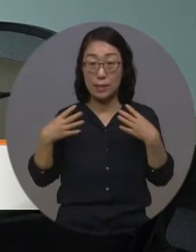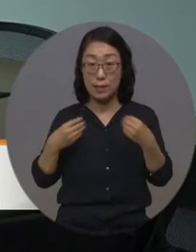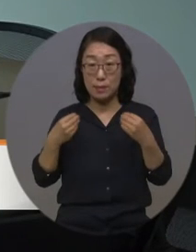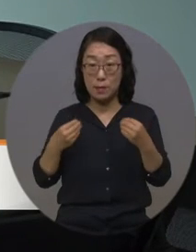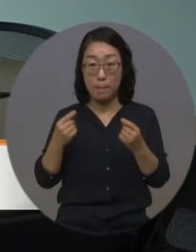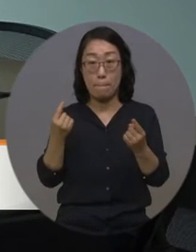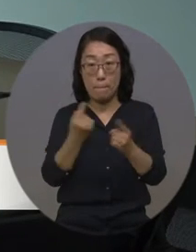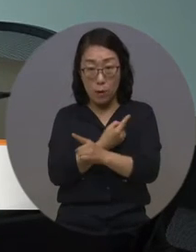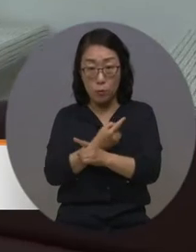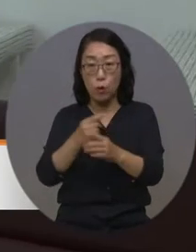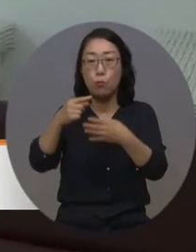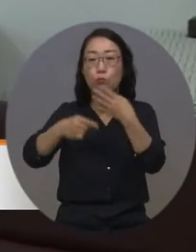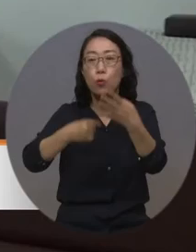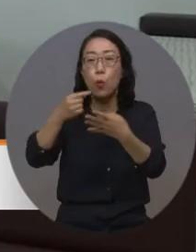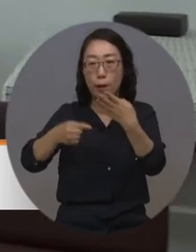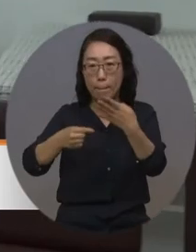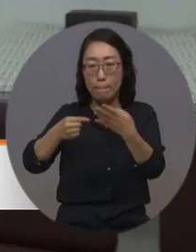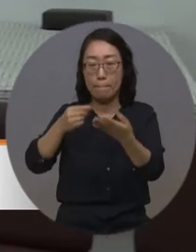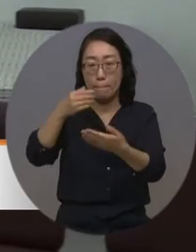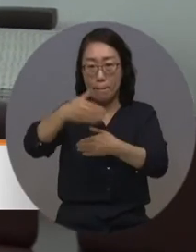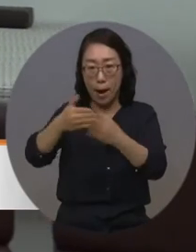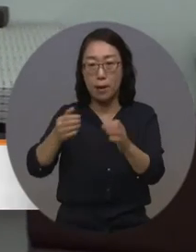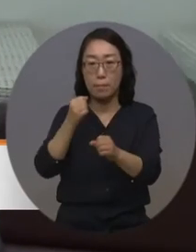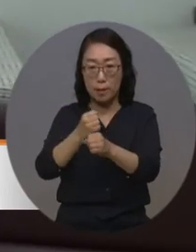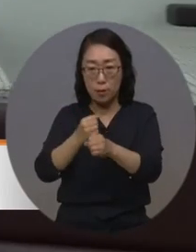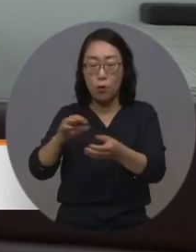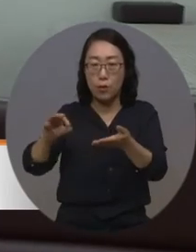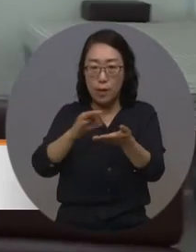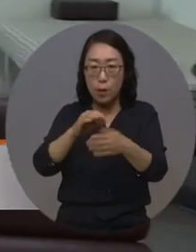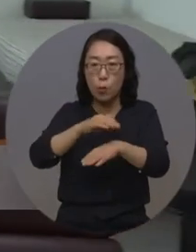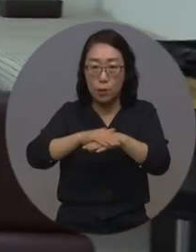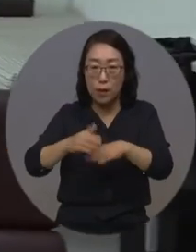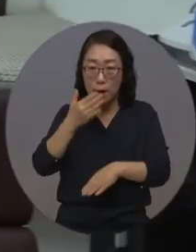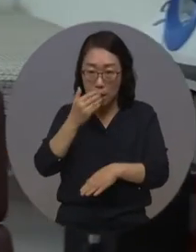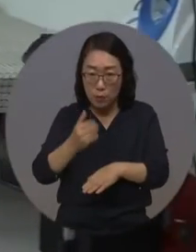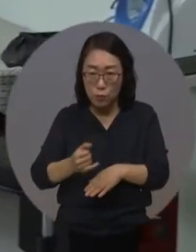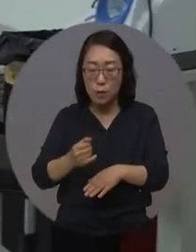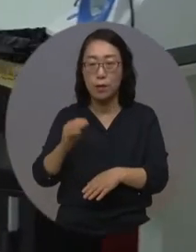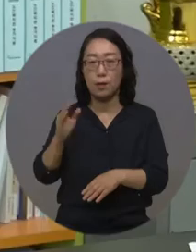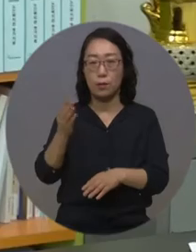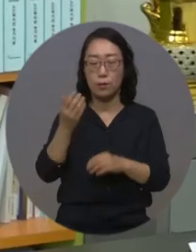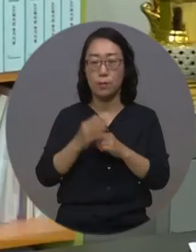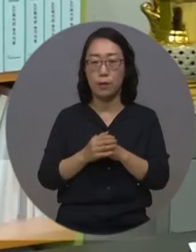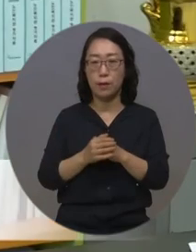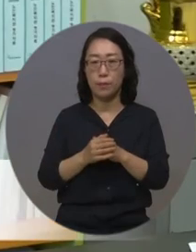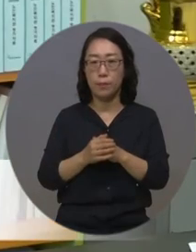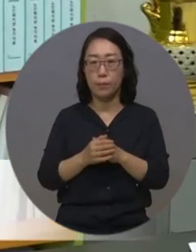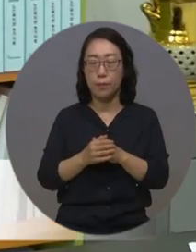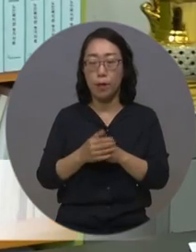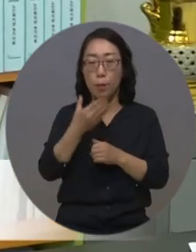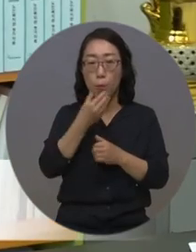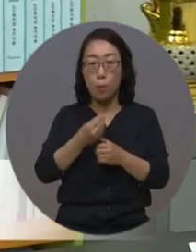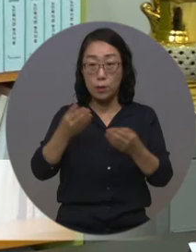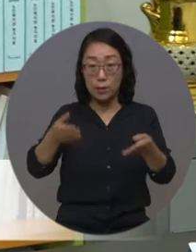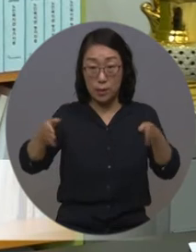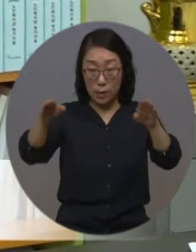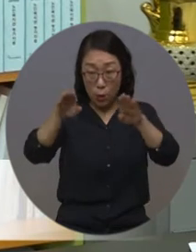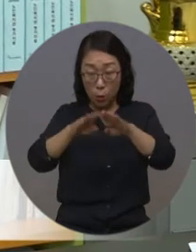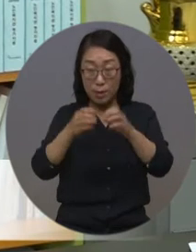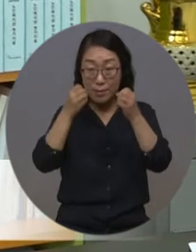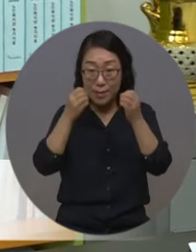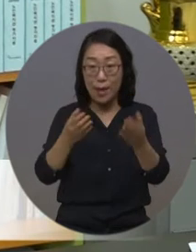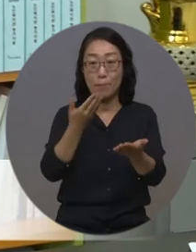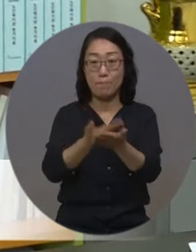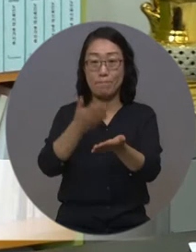프로그램실로 리모델링하여 효율적으로 공간을 활용할 수 있도록 했습니다. 복지관의 리모델링